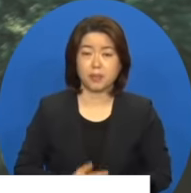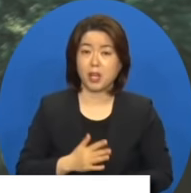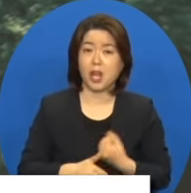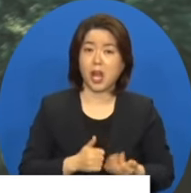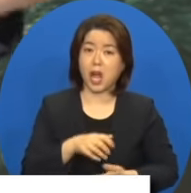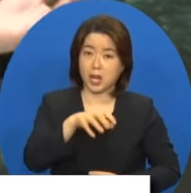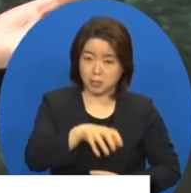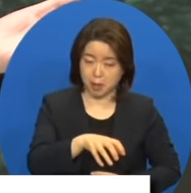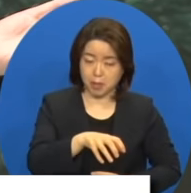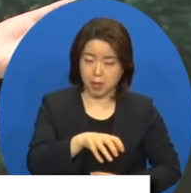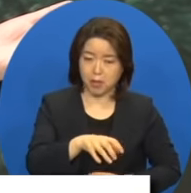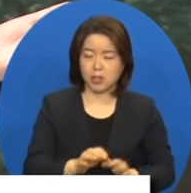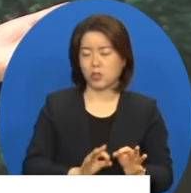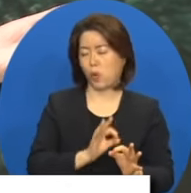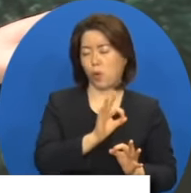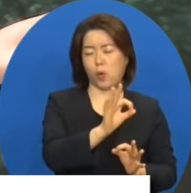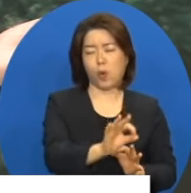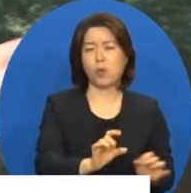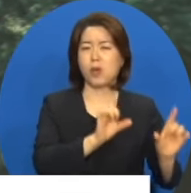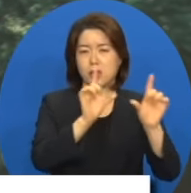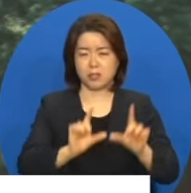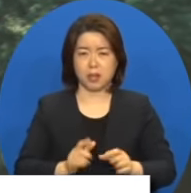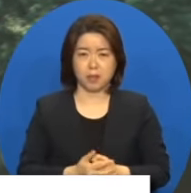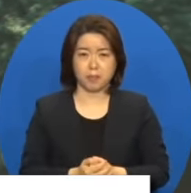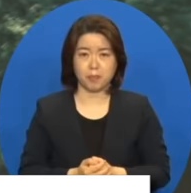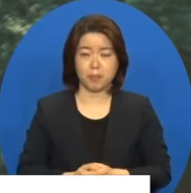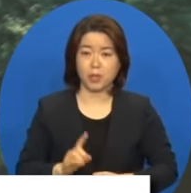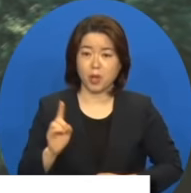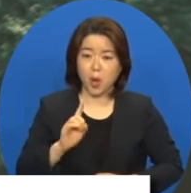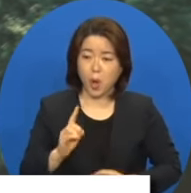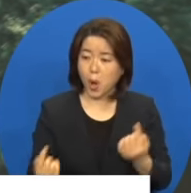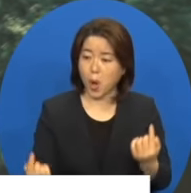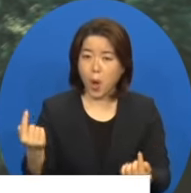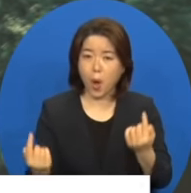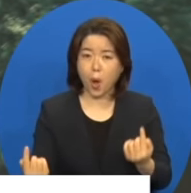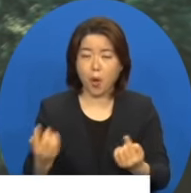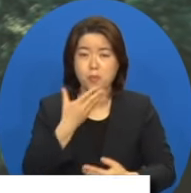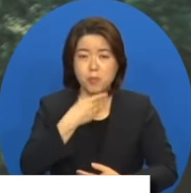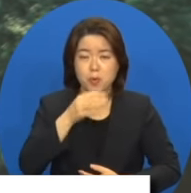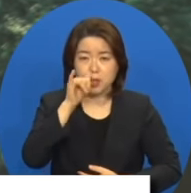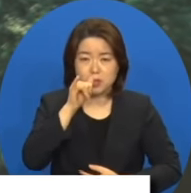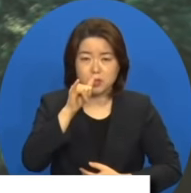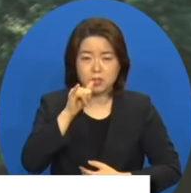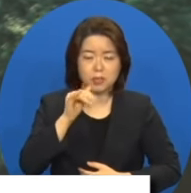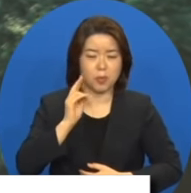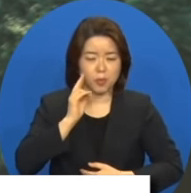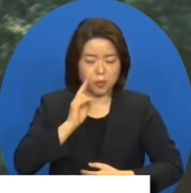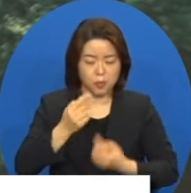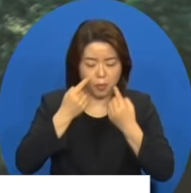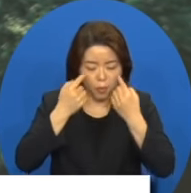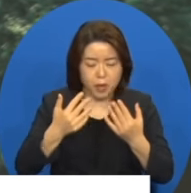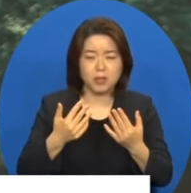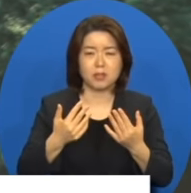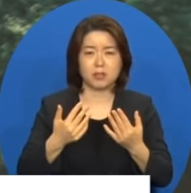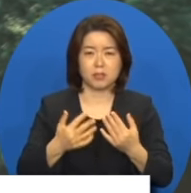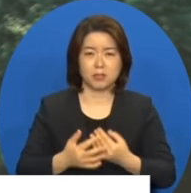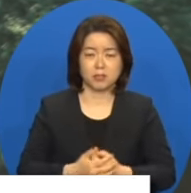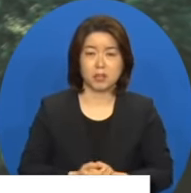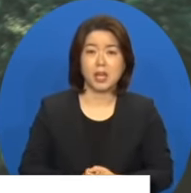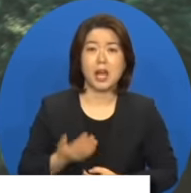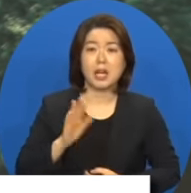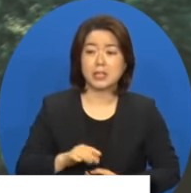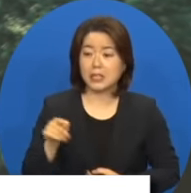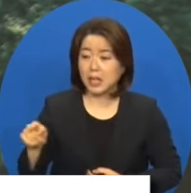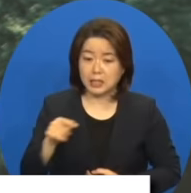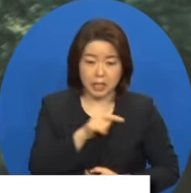하나님 앞에서는 영원한 삶입니다. 어떤 것이 더 복이 있는지는 너무나 명확한 것입니다. 그런데 그